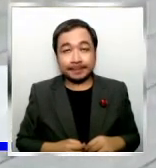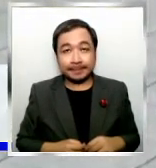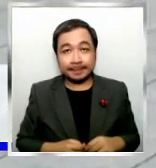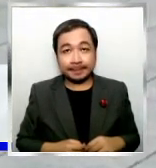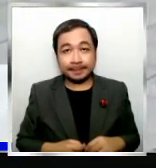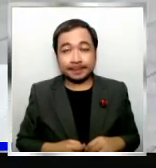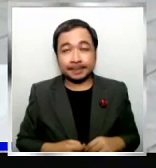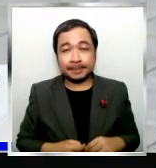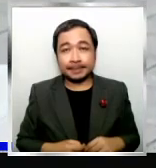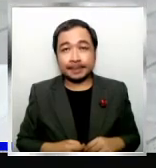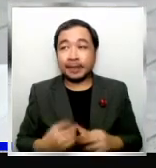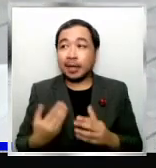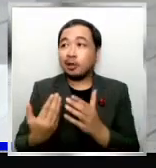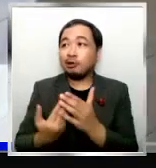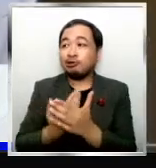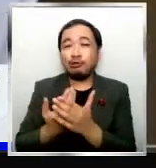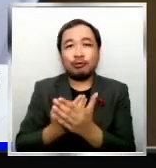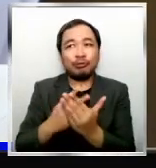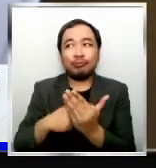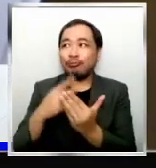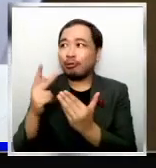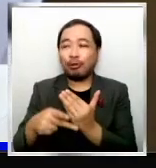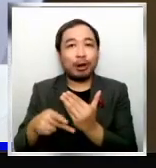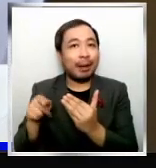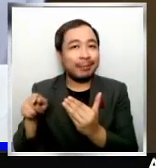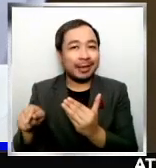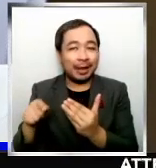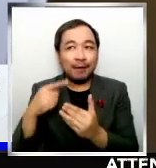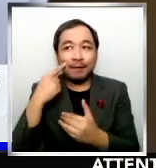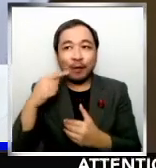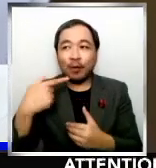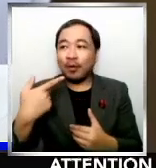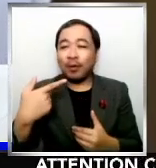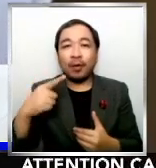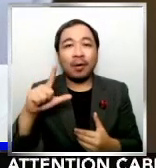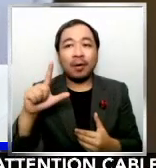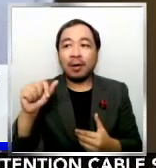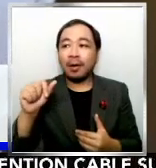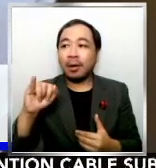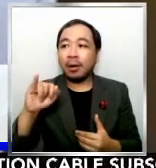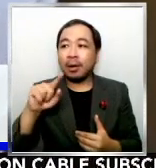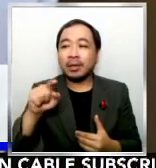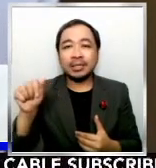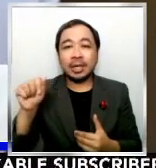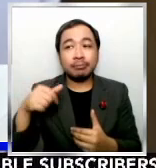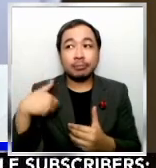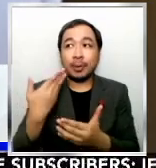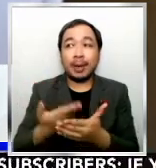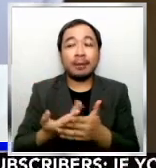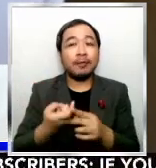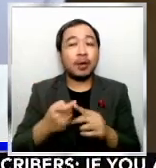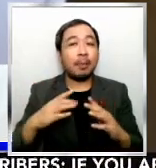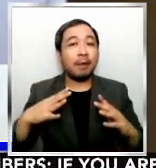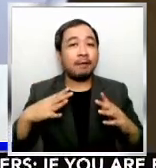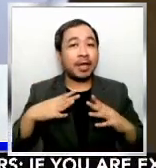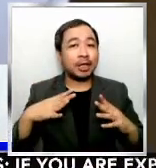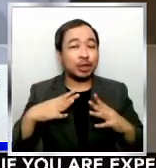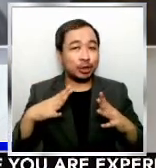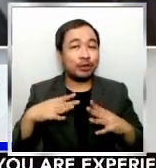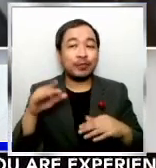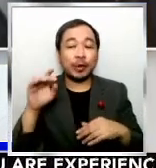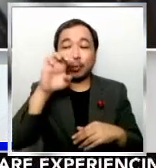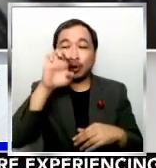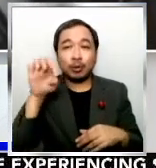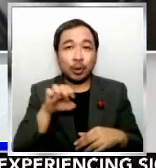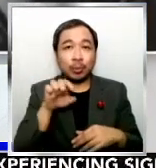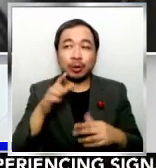Bagong show kaagad ang sumalubong kay Glyza Di Castro sa pag-uwi mula sa bakasyon sa Europe. Masaya siya na si